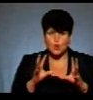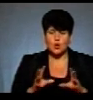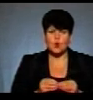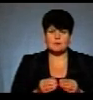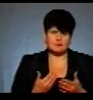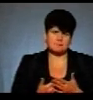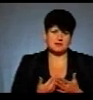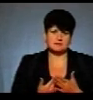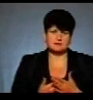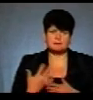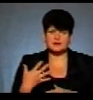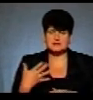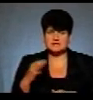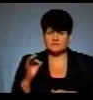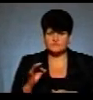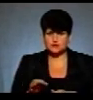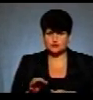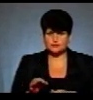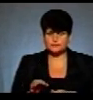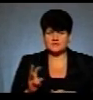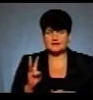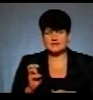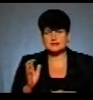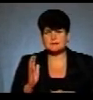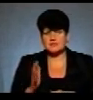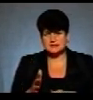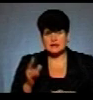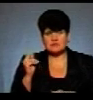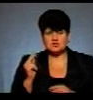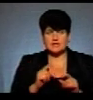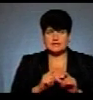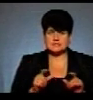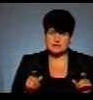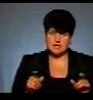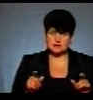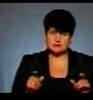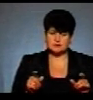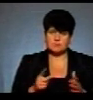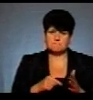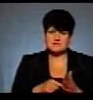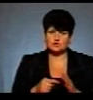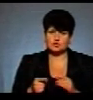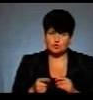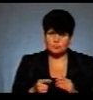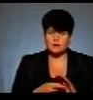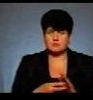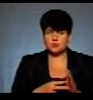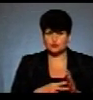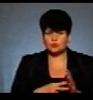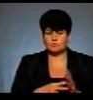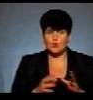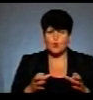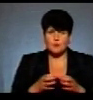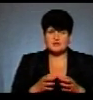приблизно 50%, це десь 350 навчальних закладів. По місту Тернополю ми плануємо охопити